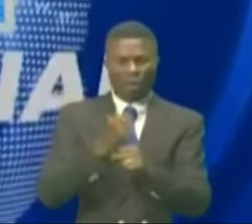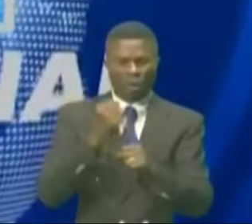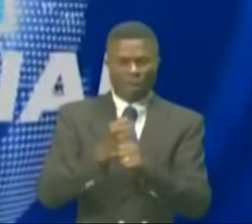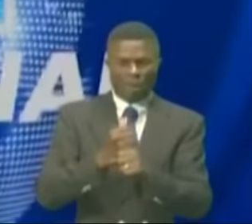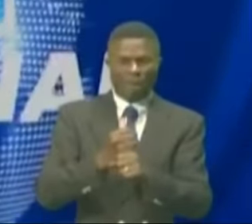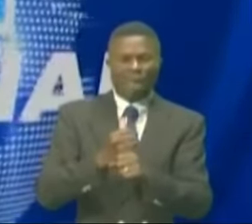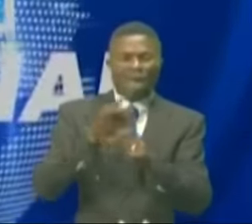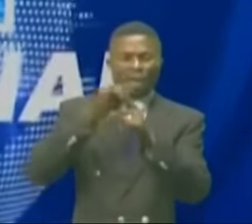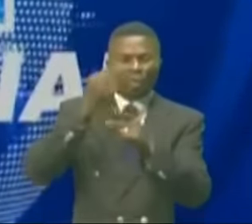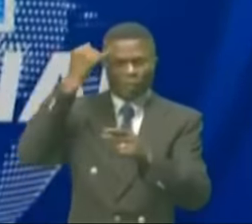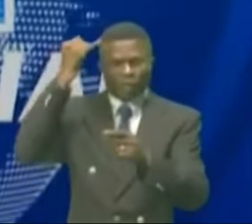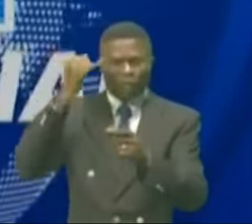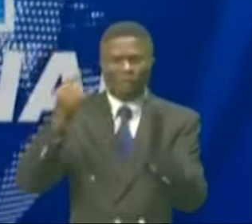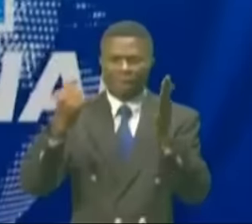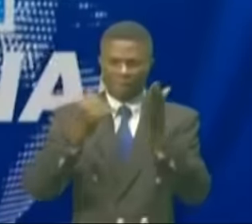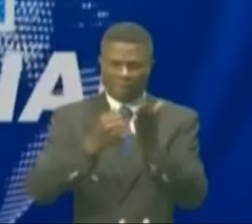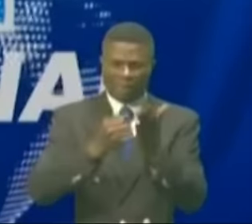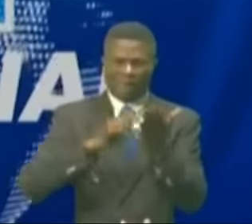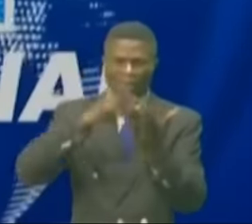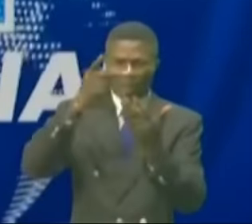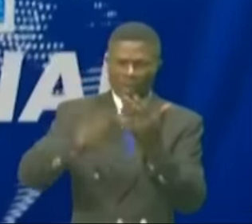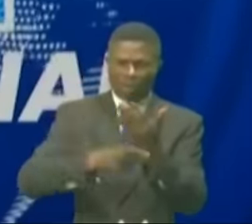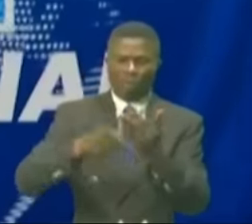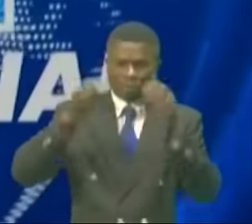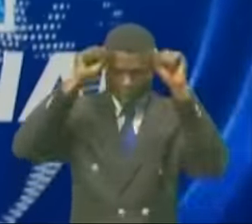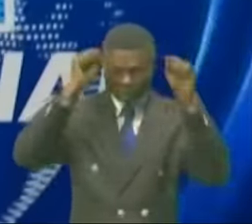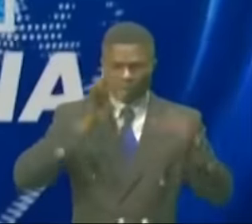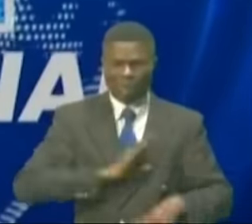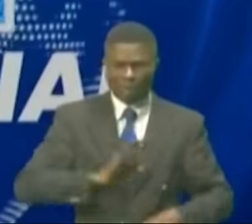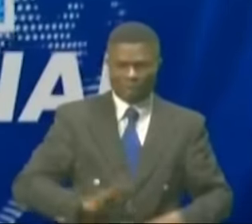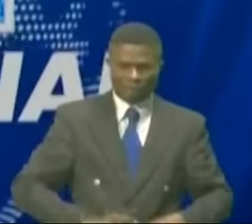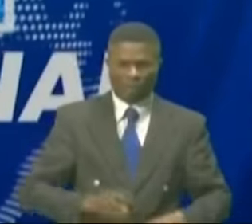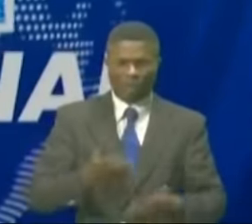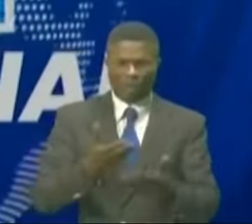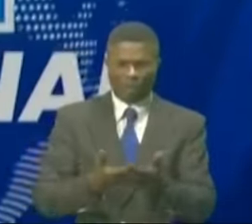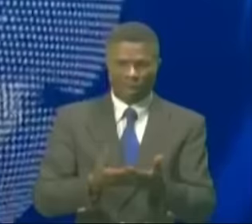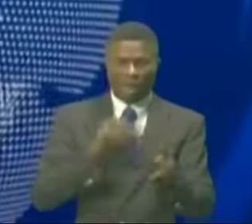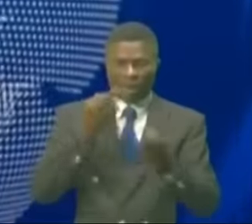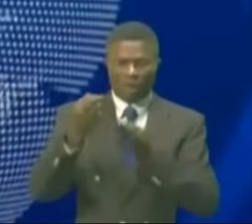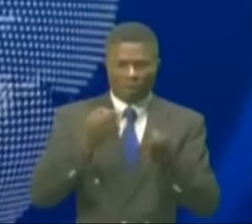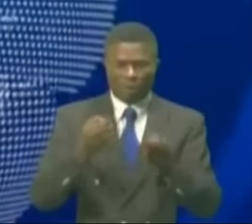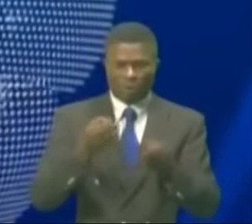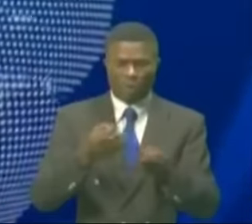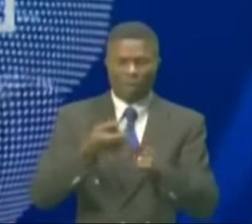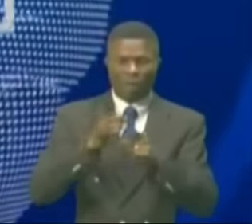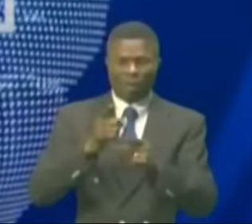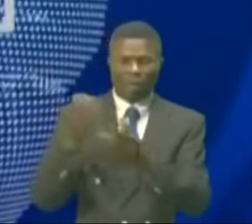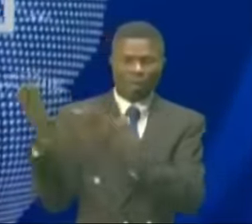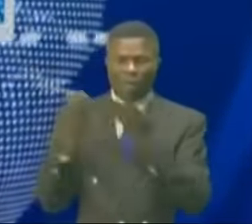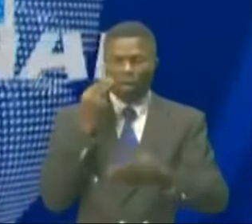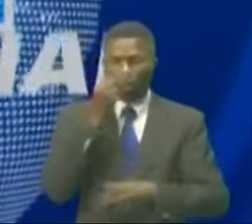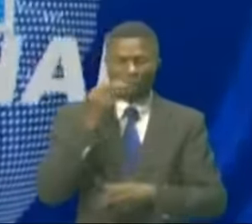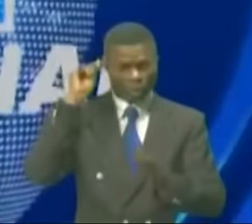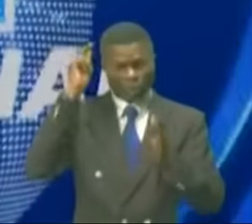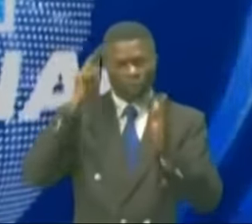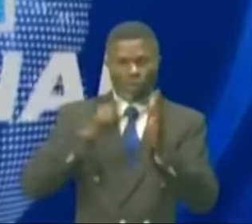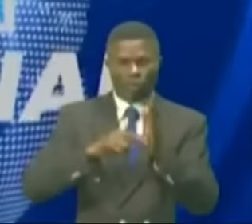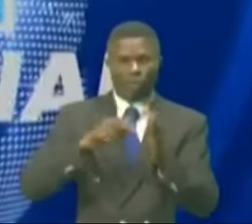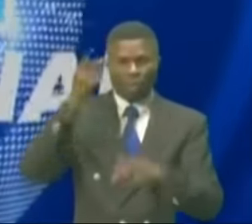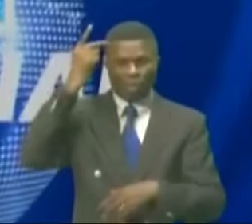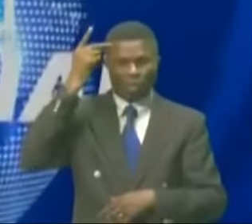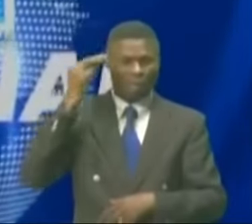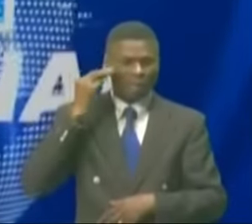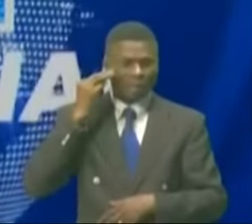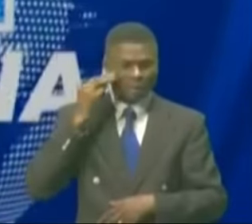6 engagements du président de la République, Félix-Antoine Tshisekedi. Les précisions données par le porte-parole du gouvernement,